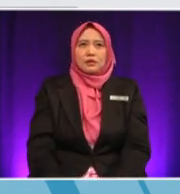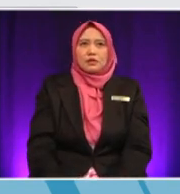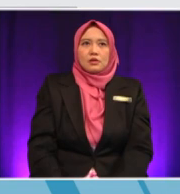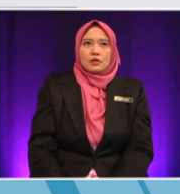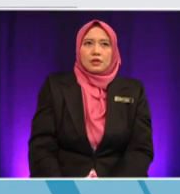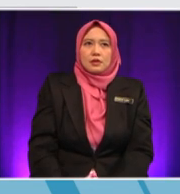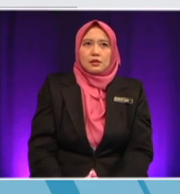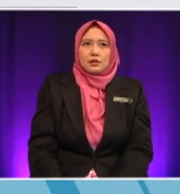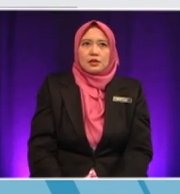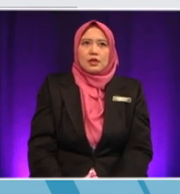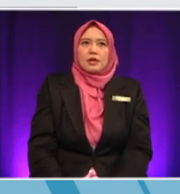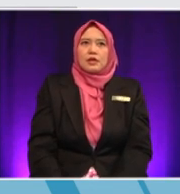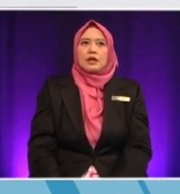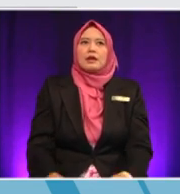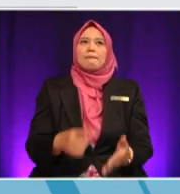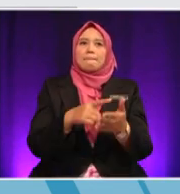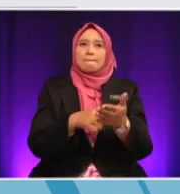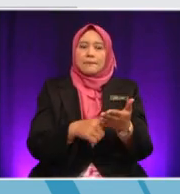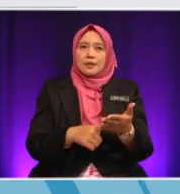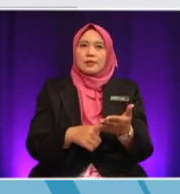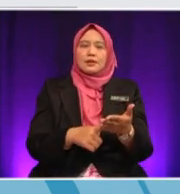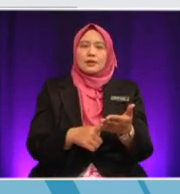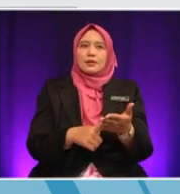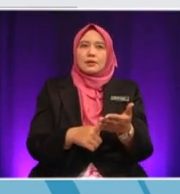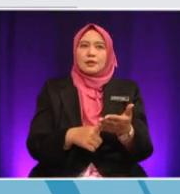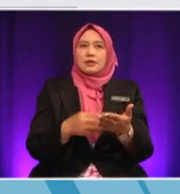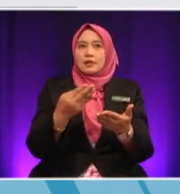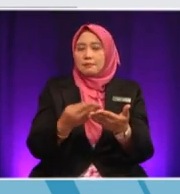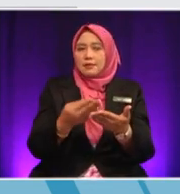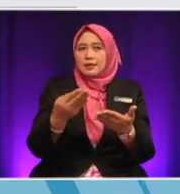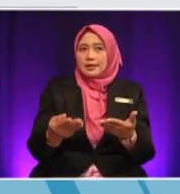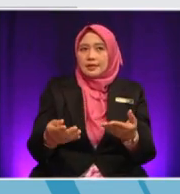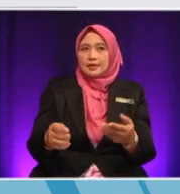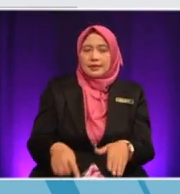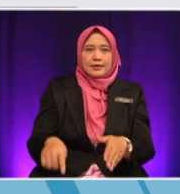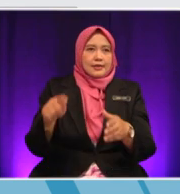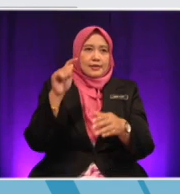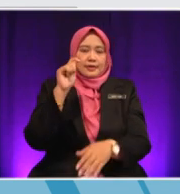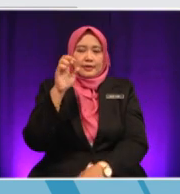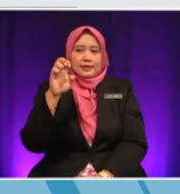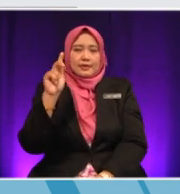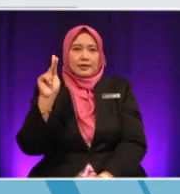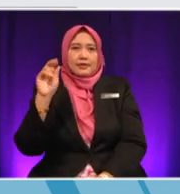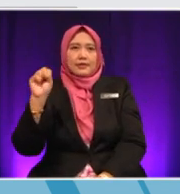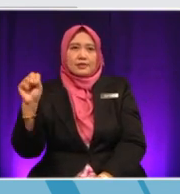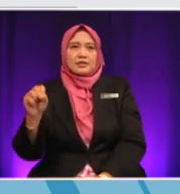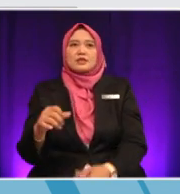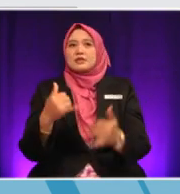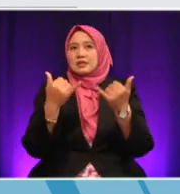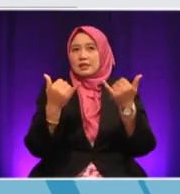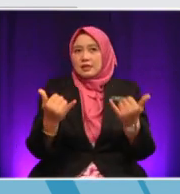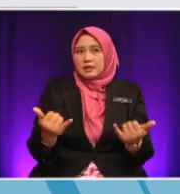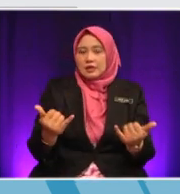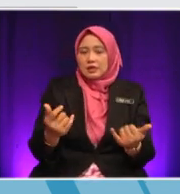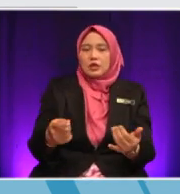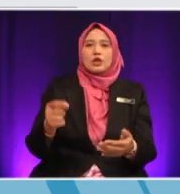biasa nilai ajakan yang digunakan ialah 5 dibagi teks Oke ini dan tuliskan teks biasa yang dinya sulitkan